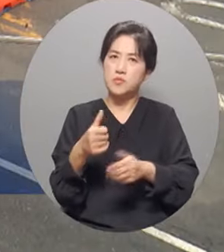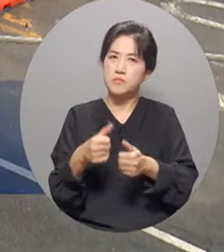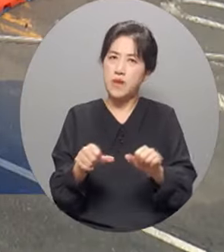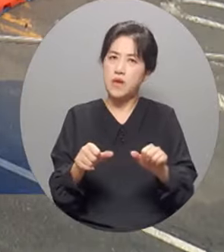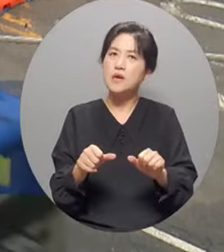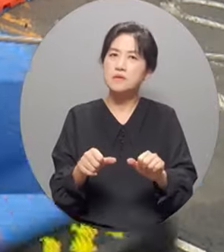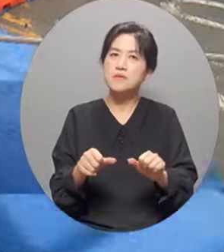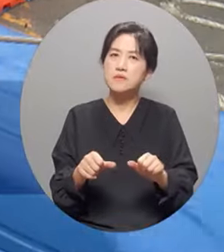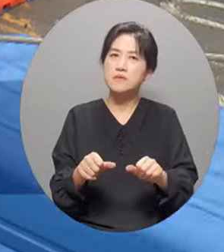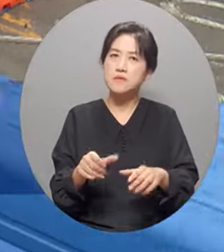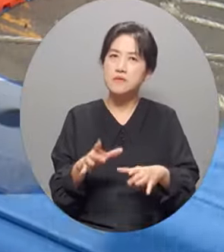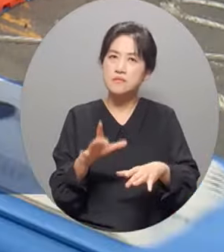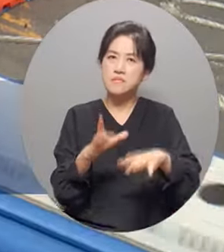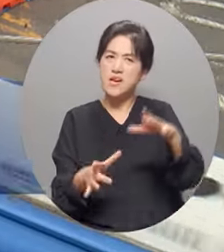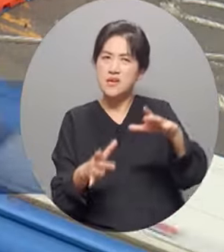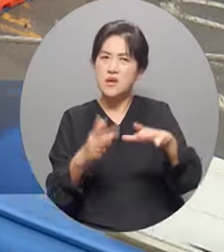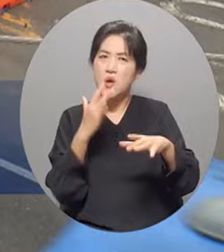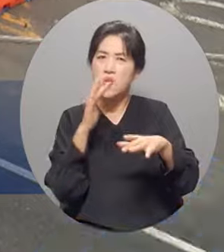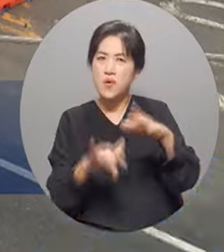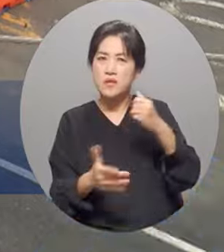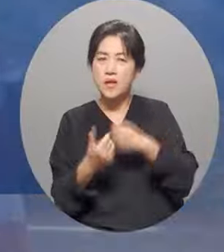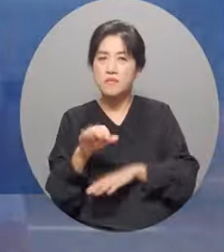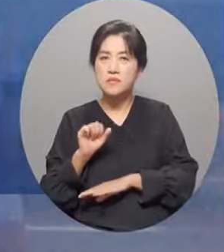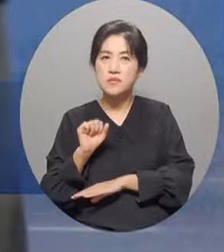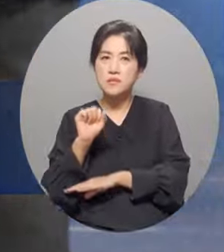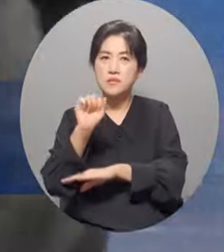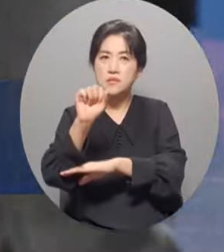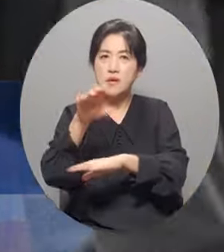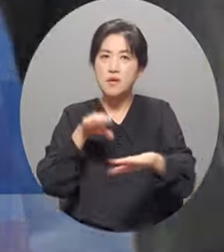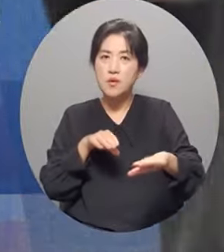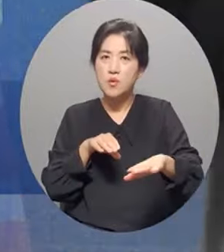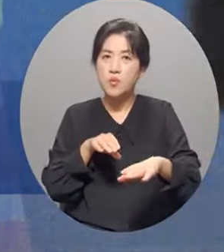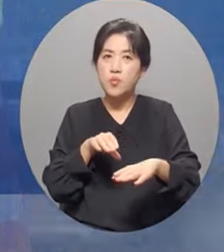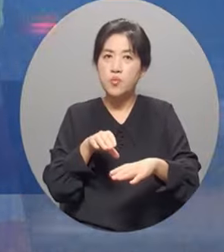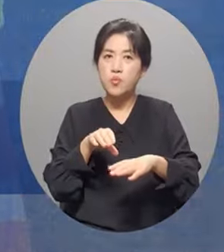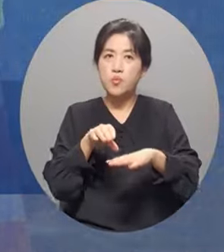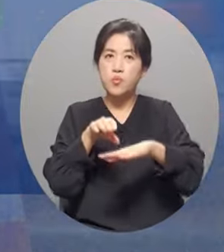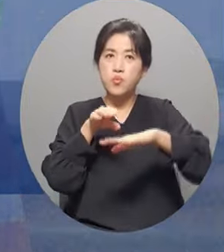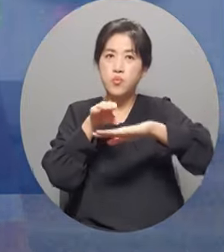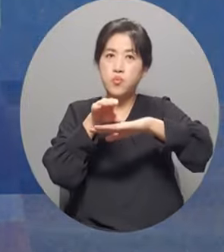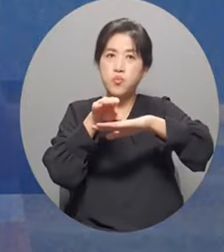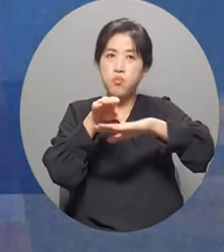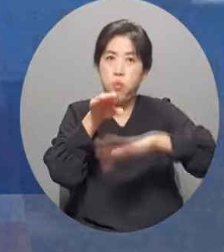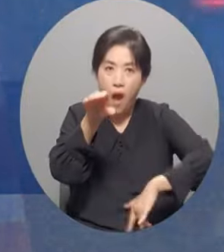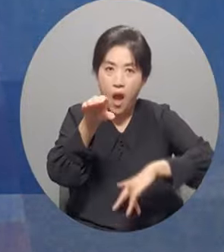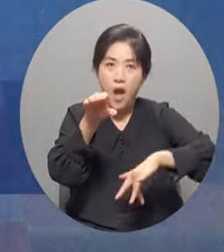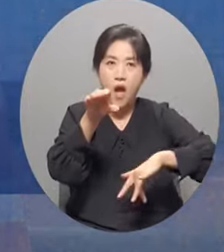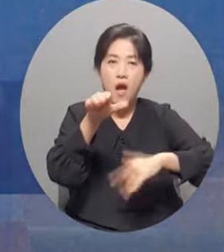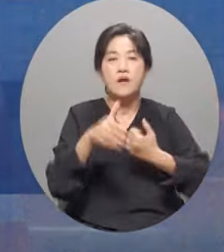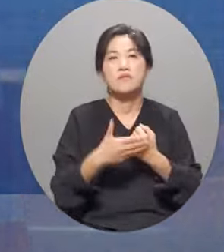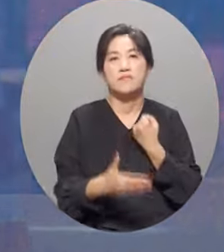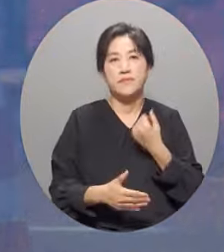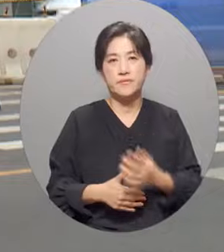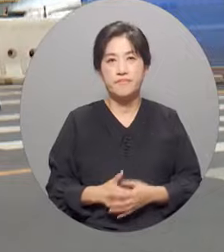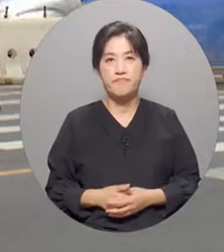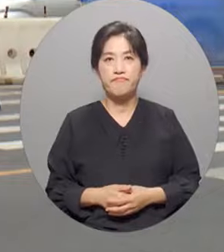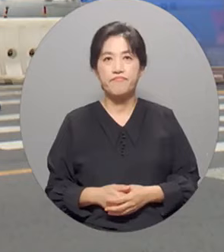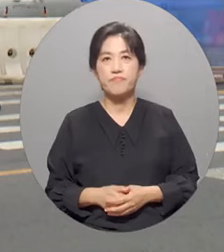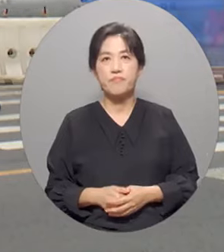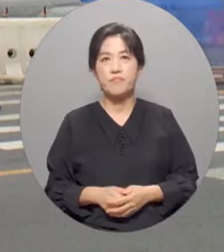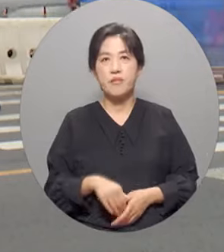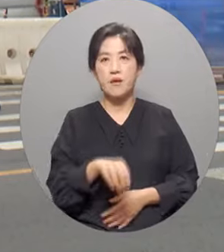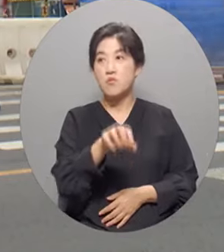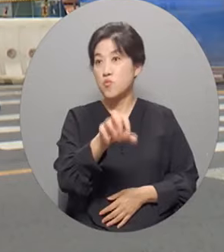입었나 봐요 그 싱콜 때문에 차가 운행을 하는 그 순간에 도로가 꺼져 버렸으니까요이